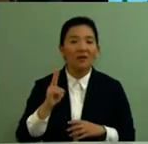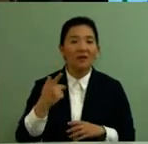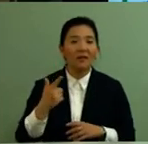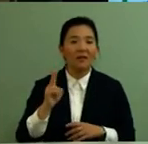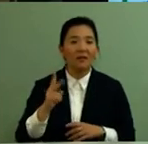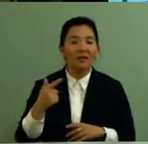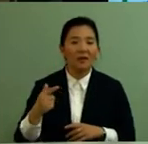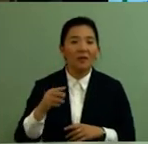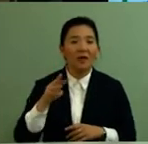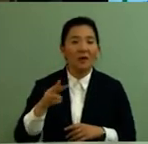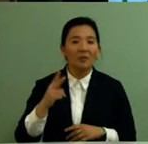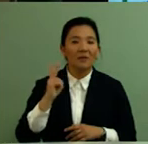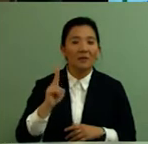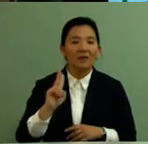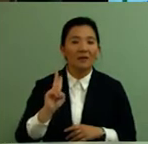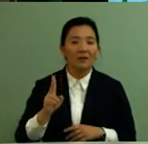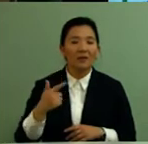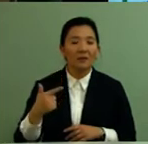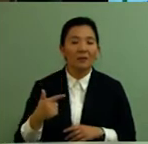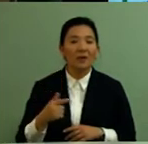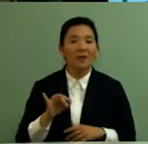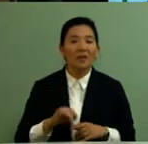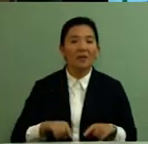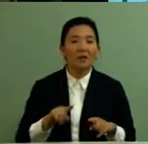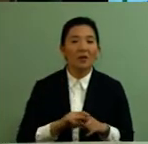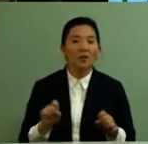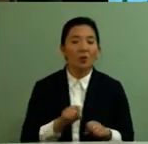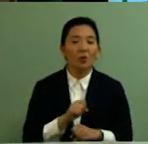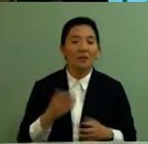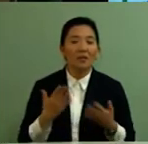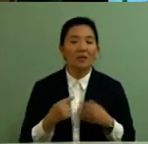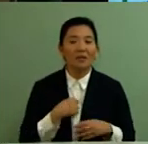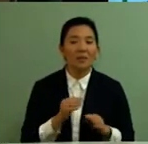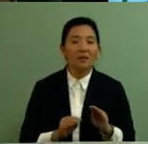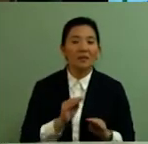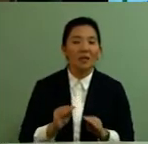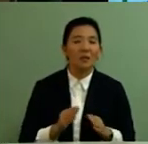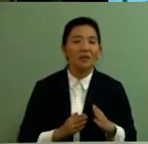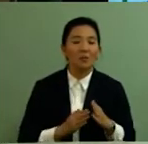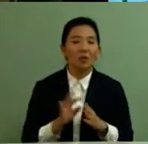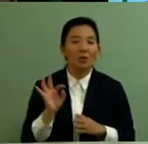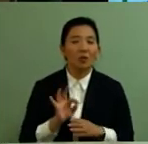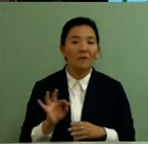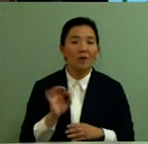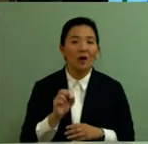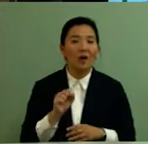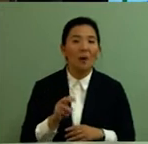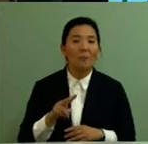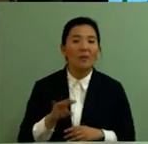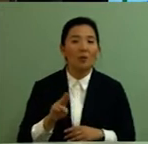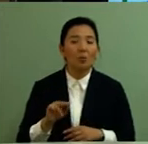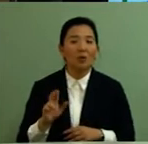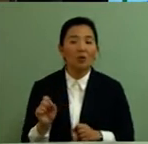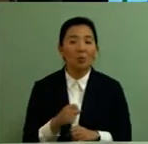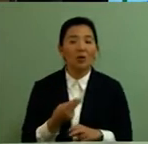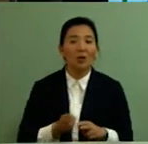m 2 килограмма. Итак, скорость, если я здесь поставлю максимальное нулевое амплитуда скорости,